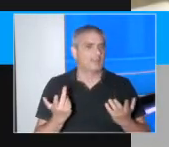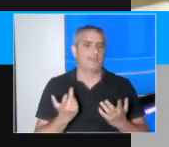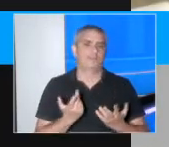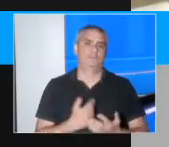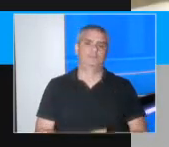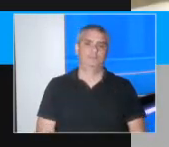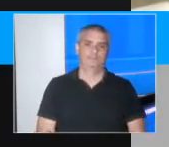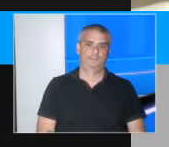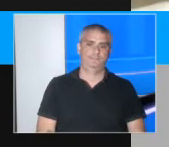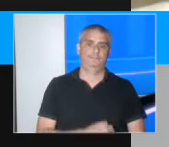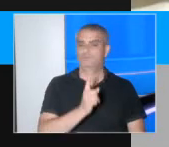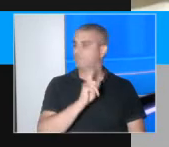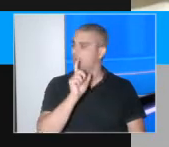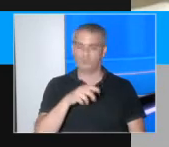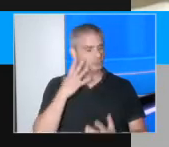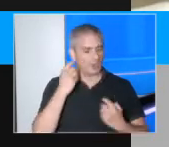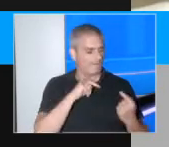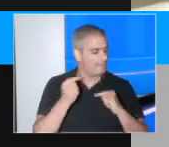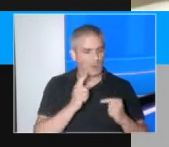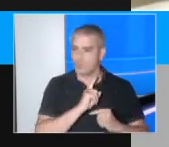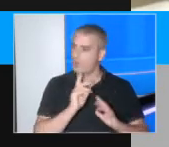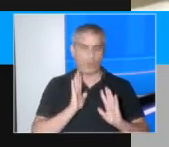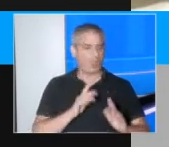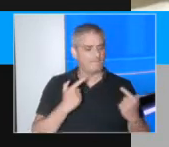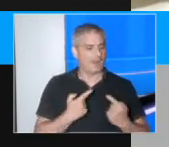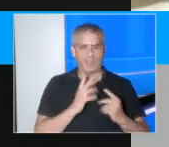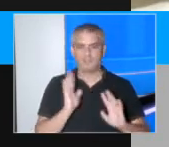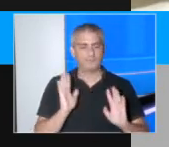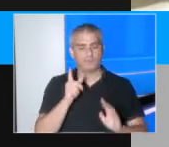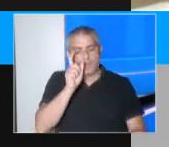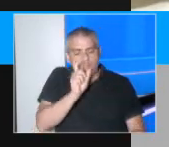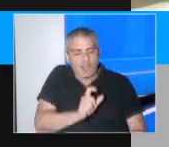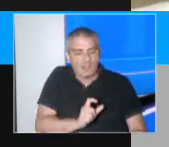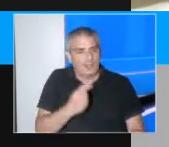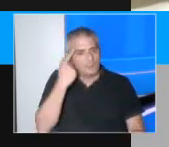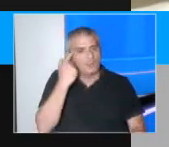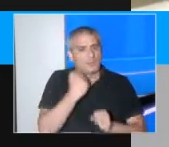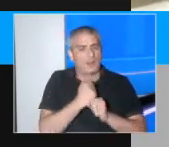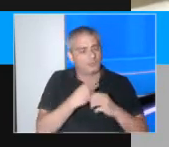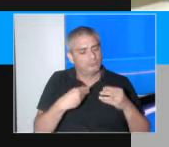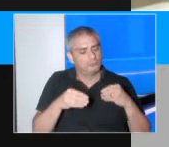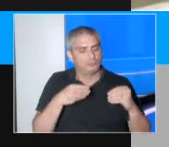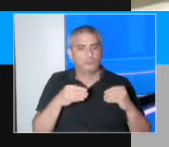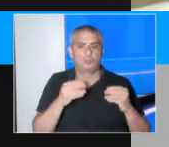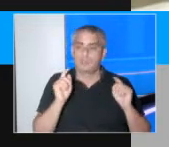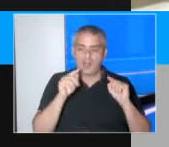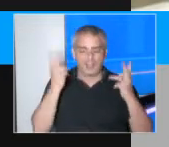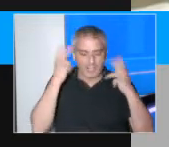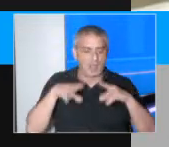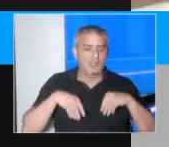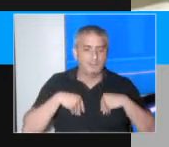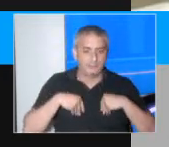הוא איננו איש מחלוקות, איננו איש ריב או מדון, הוא אדם שיודע לעשות פשרות, להגיע